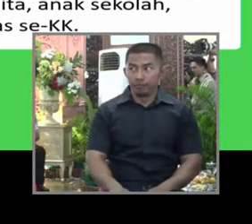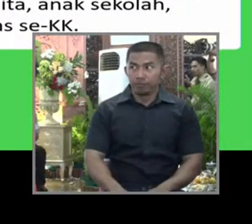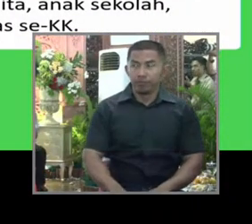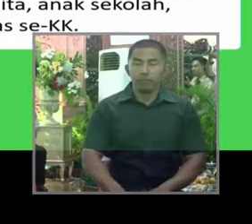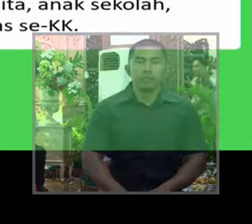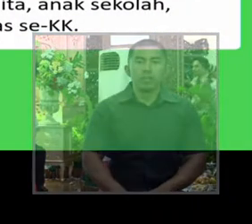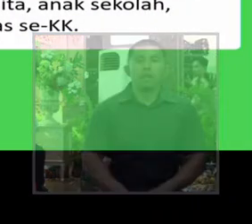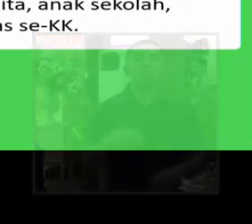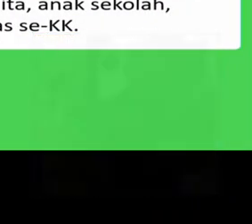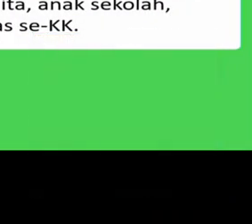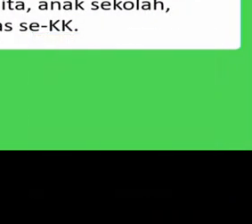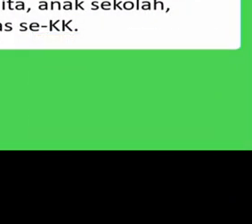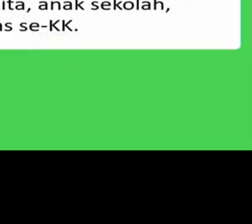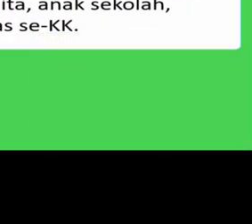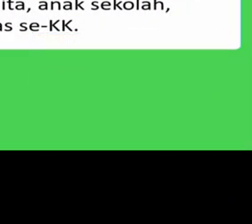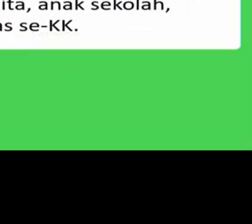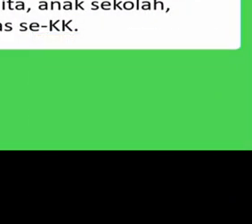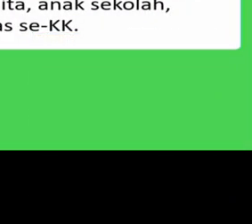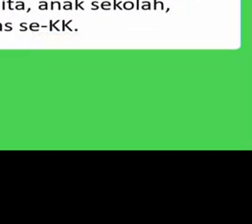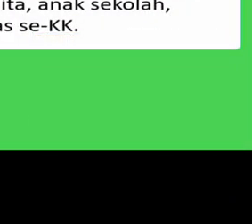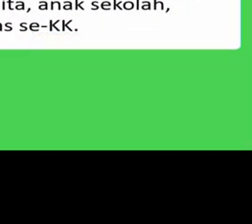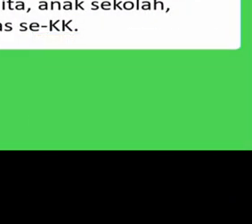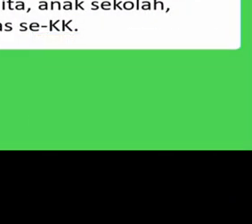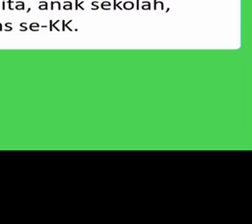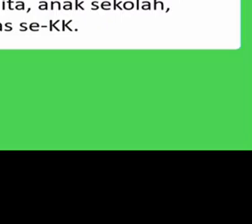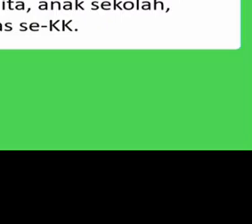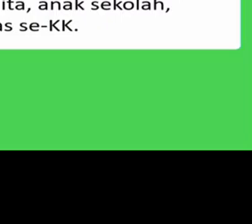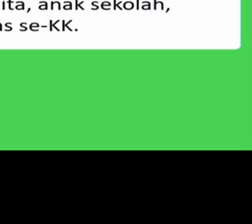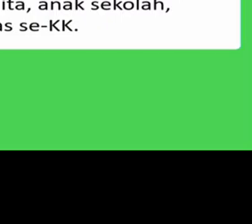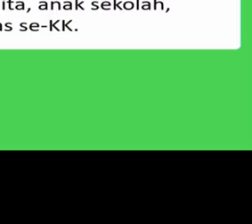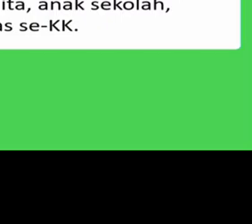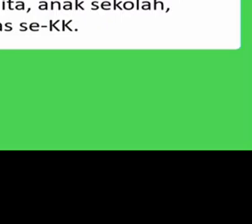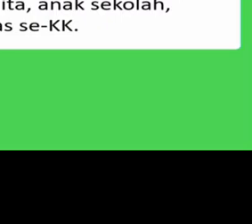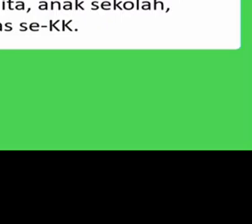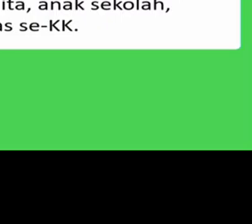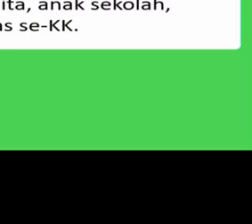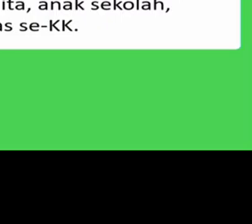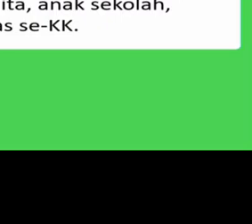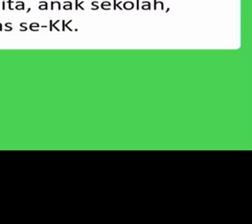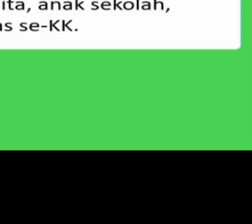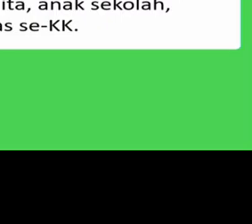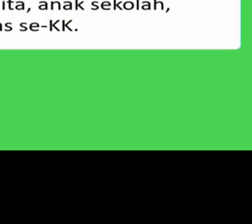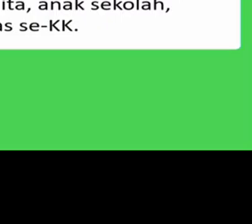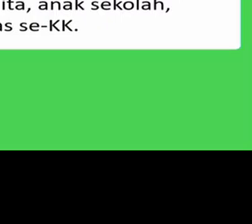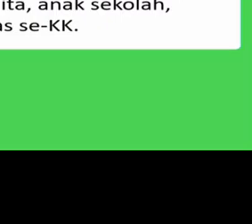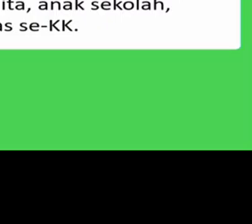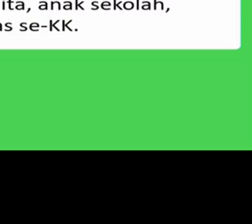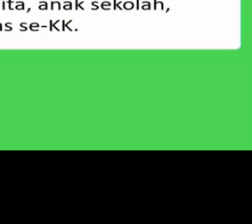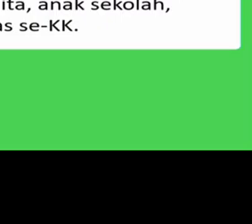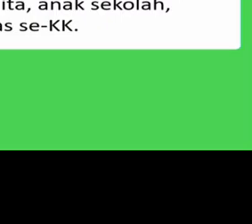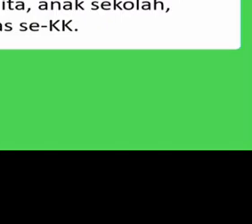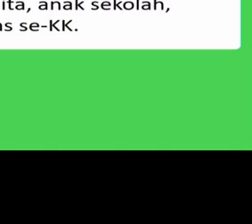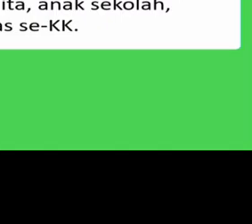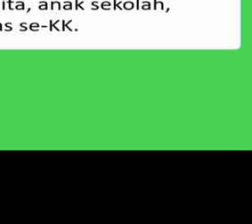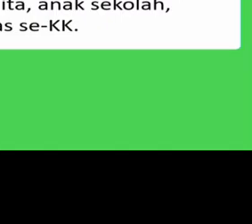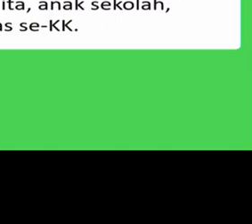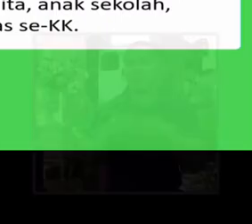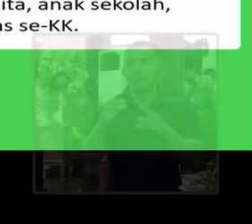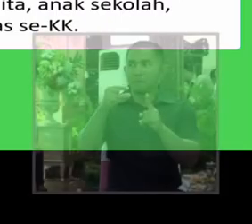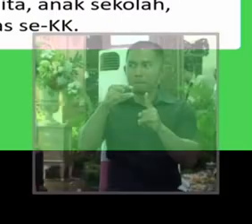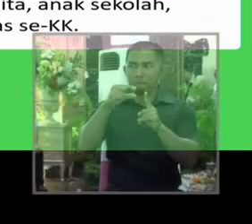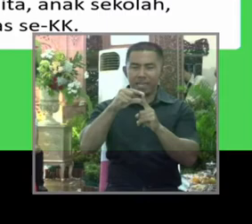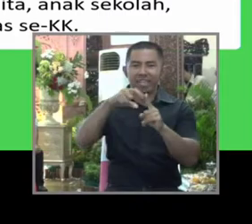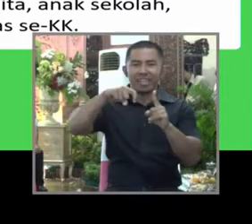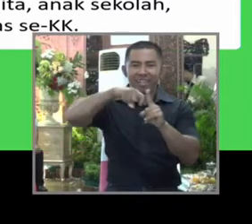Itu lewat Facebook, ini lewat WhatsApp. Ini di Rembang. Mohon bantuannya Pak untuk masalah PKH. PKH